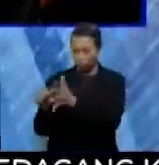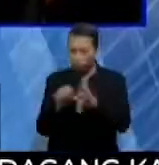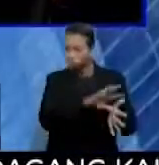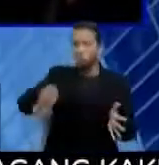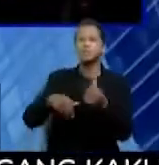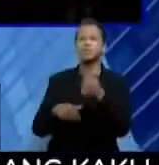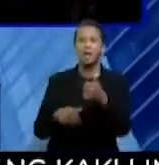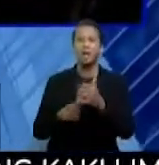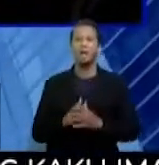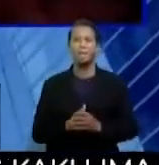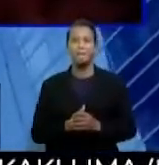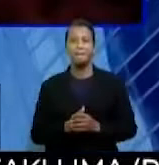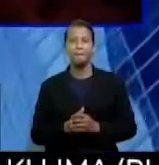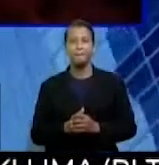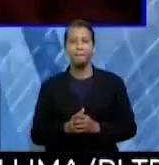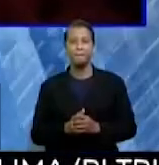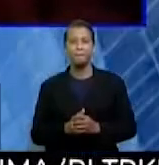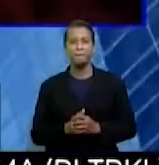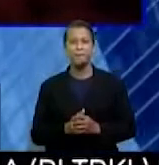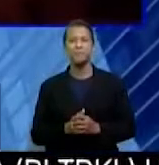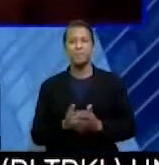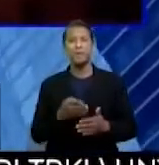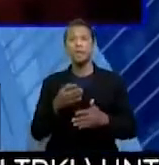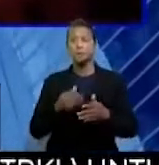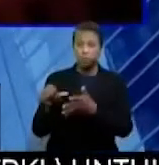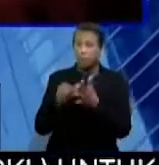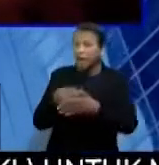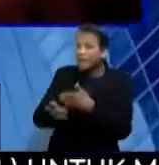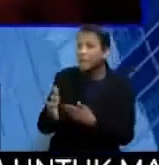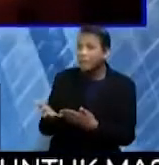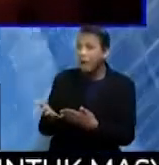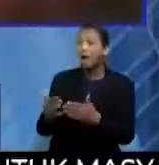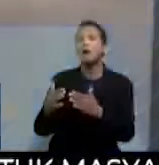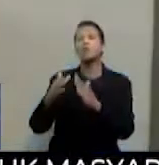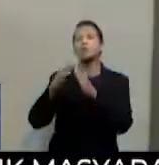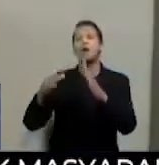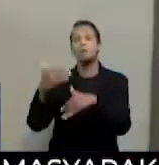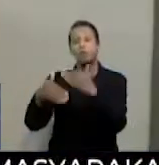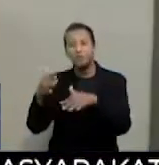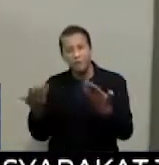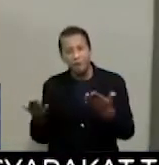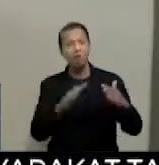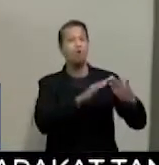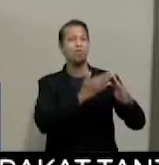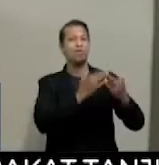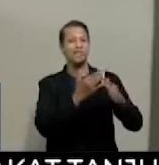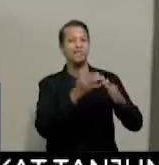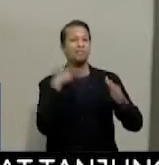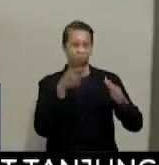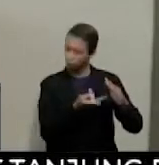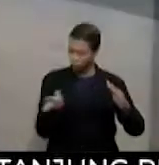produsen film yang ada di Indonesia, yaitu melalui rumah produksi maupun komunitas perfilman. Baik, Mbak Wamen. Nah, mengenai